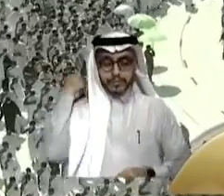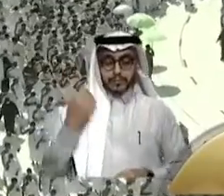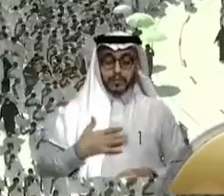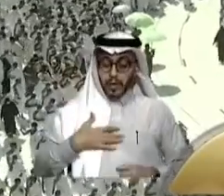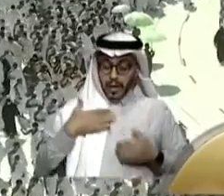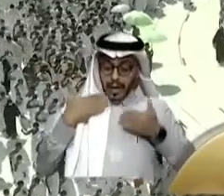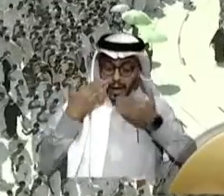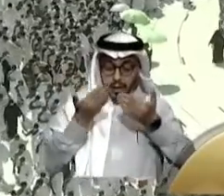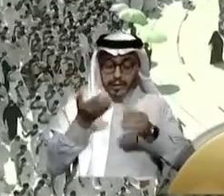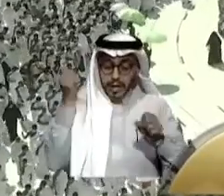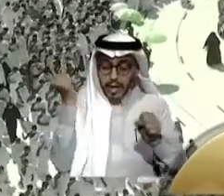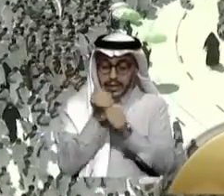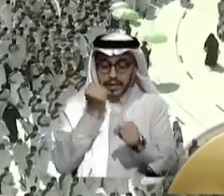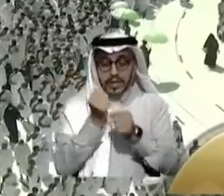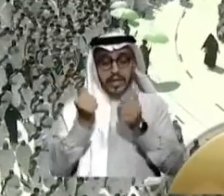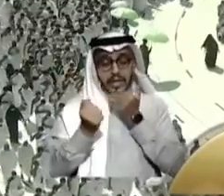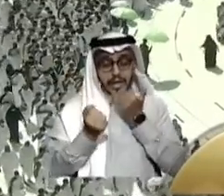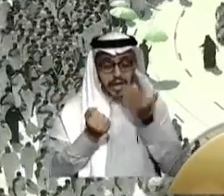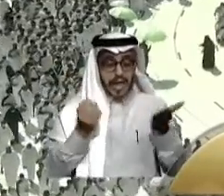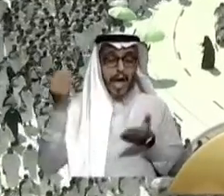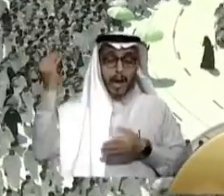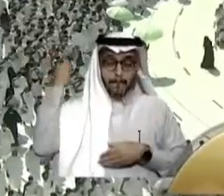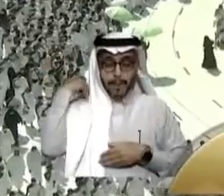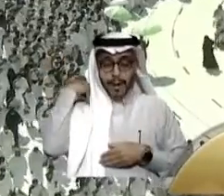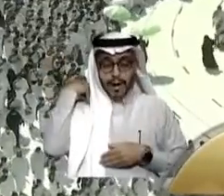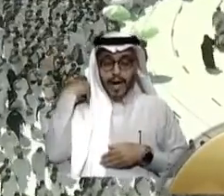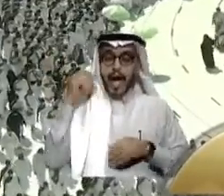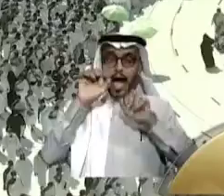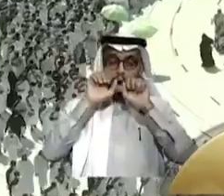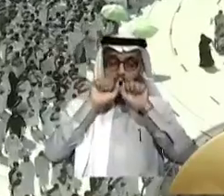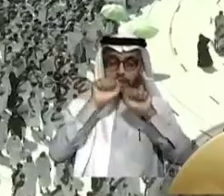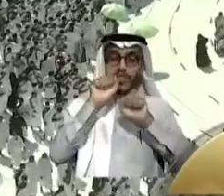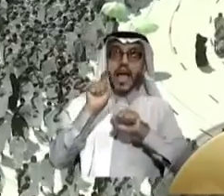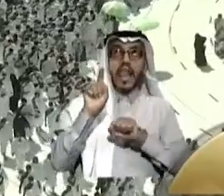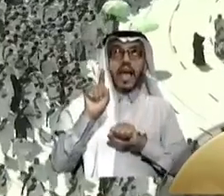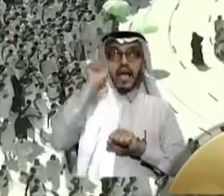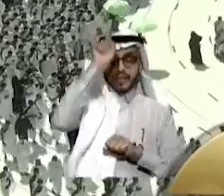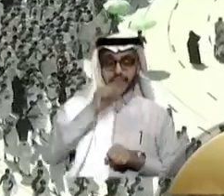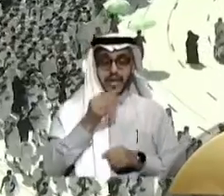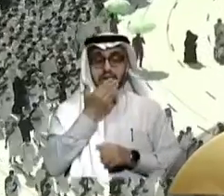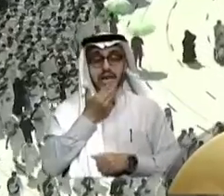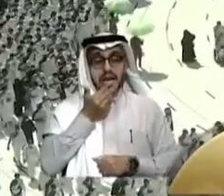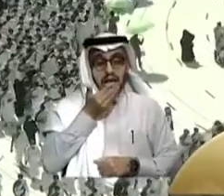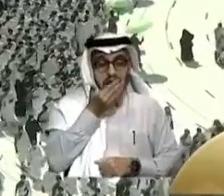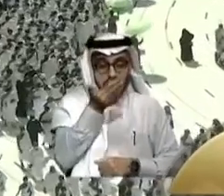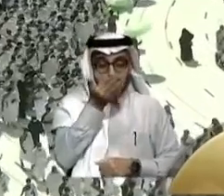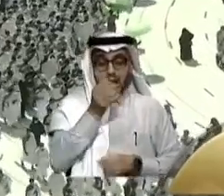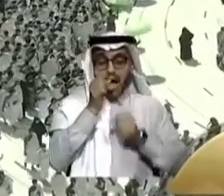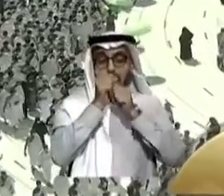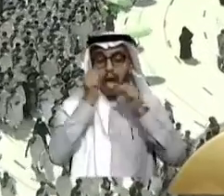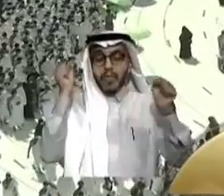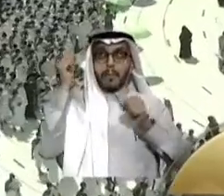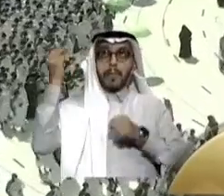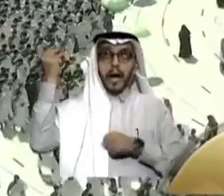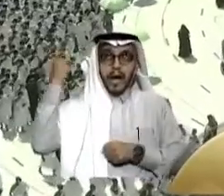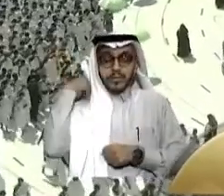تقدموا لأنفسكم من خير تجدوه عند الله هو خيرا وأعظم